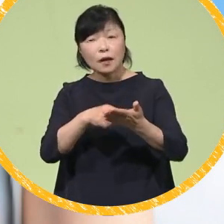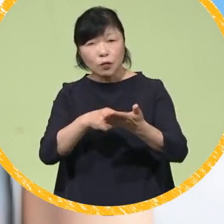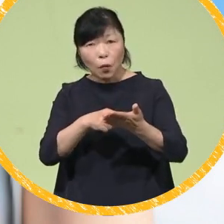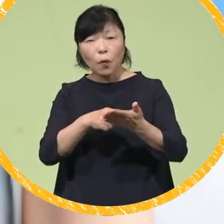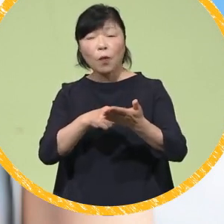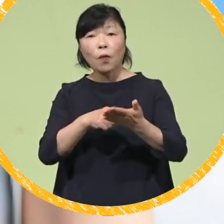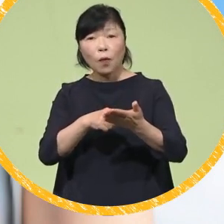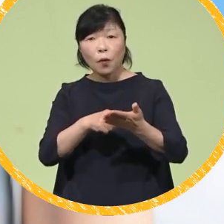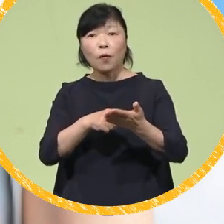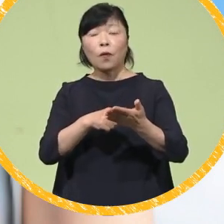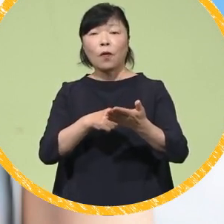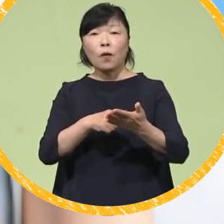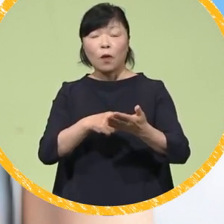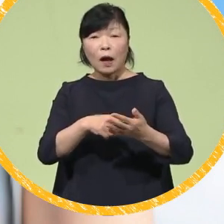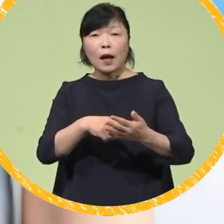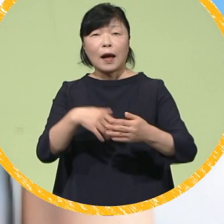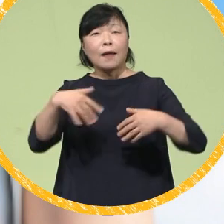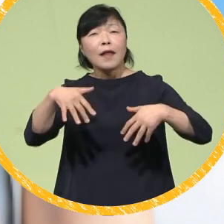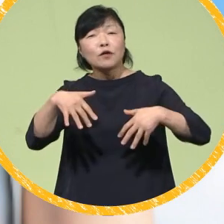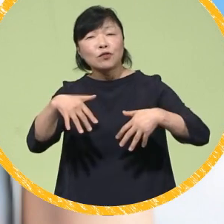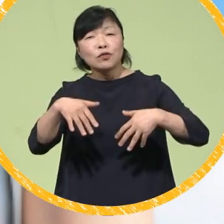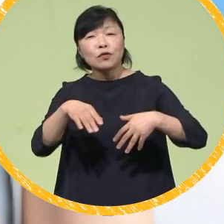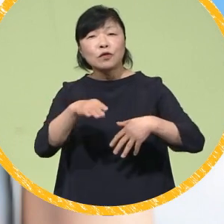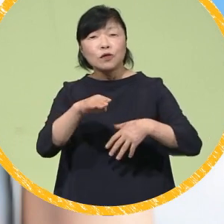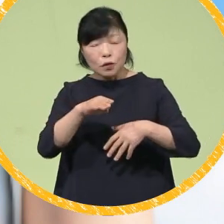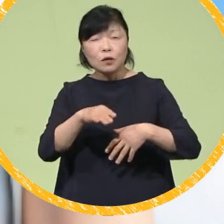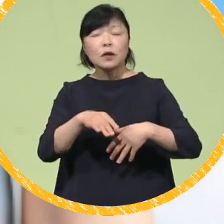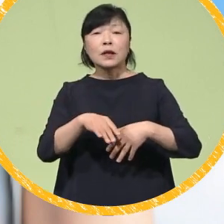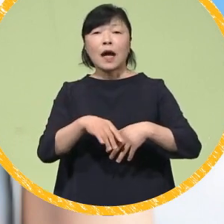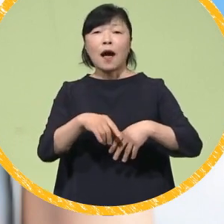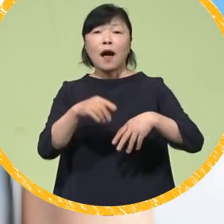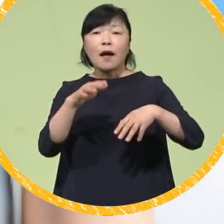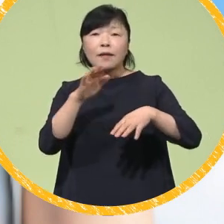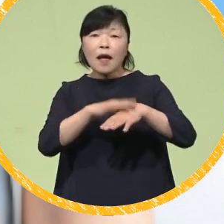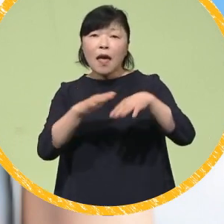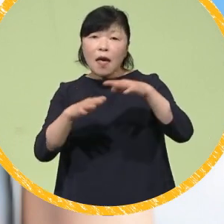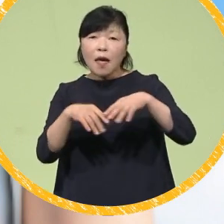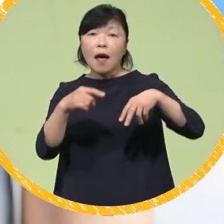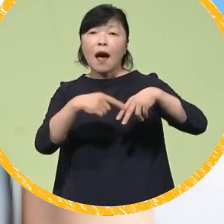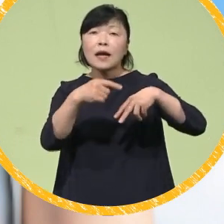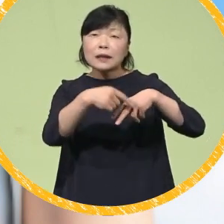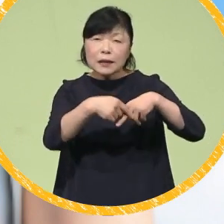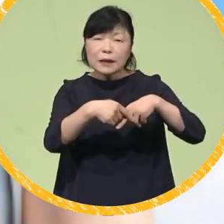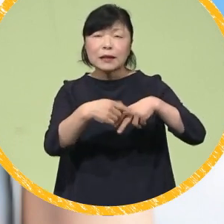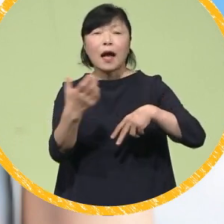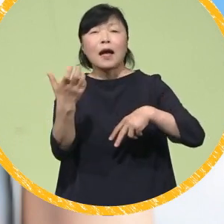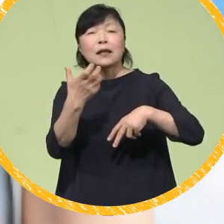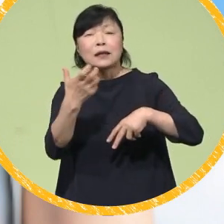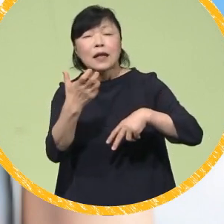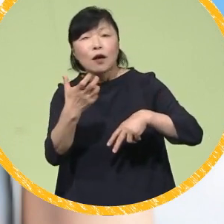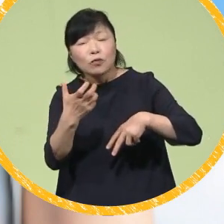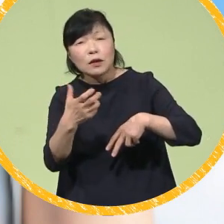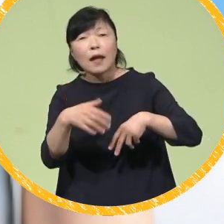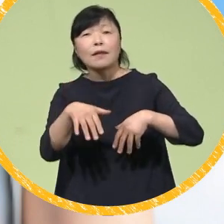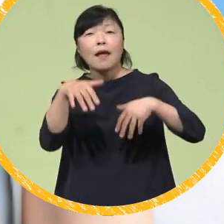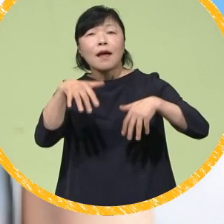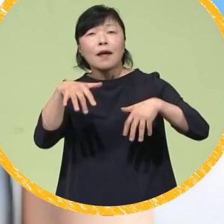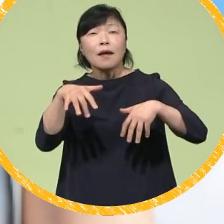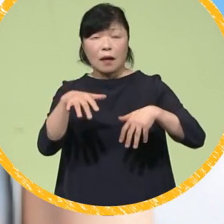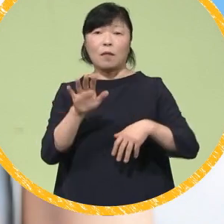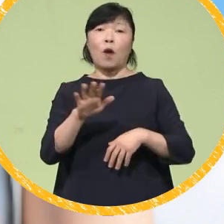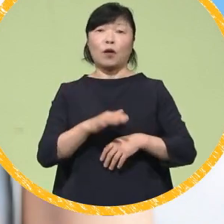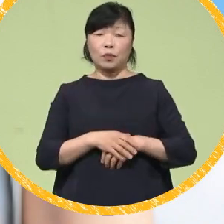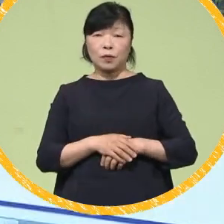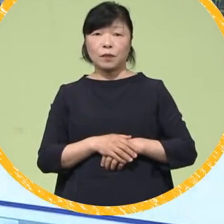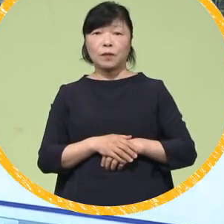この、熱痙攣だったり、さっき言ったりするんですけど、この手足がですね、このすごく痛くなってこのピクピクしちゃったりと